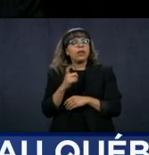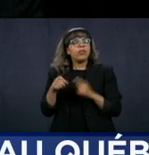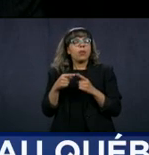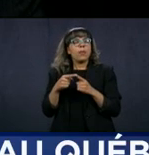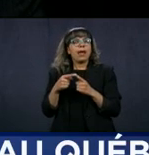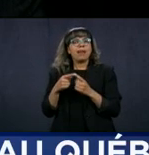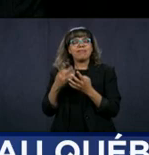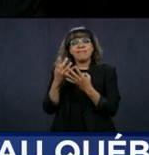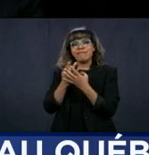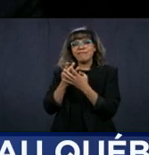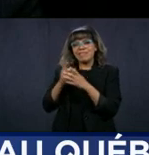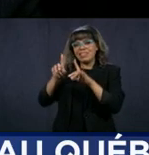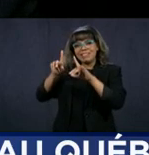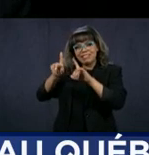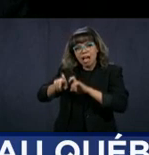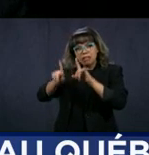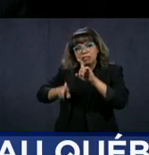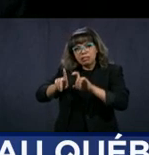aidant